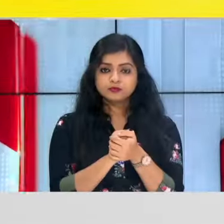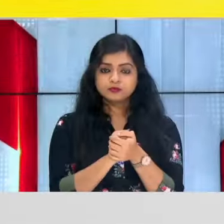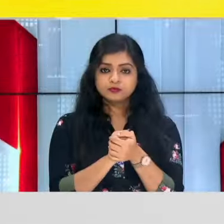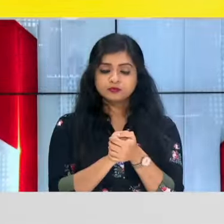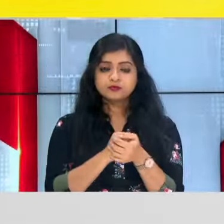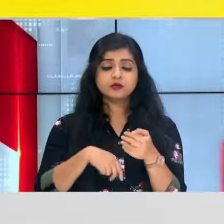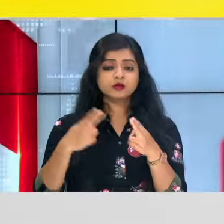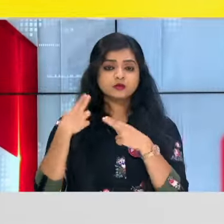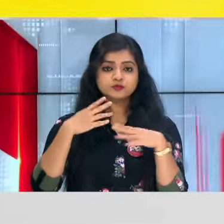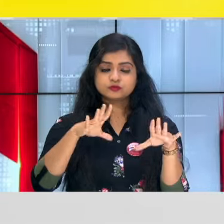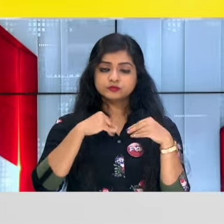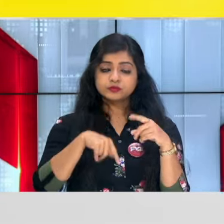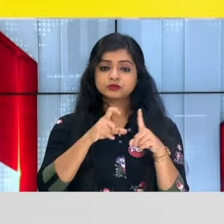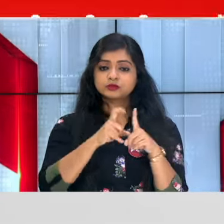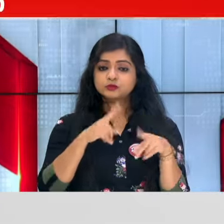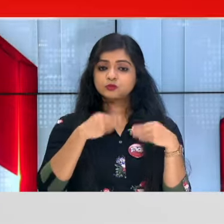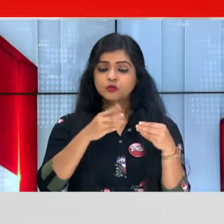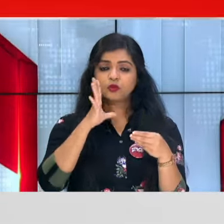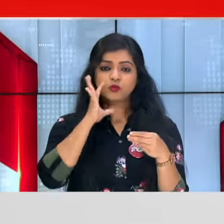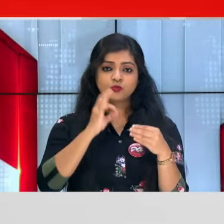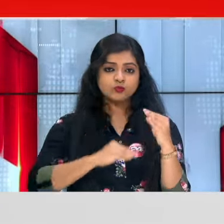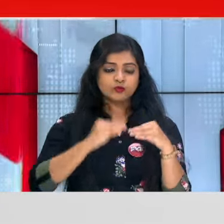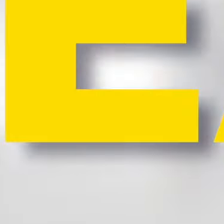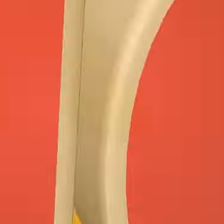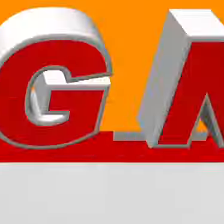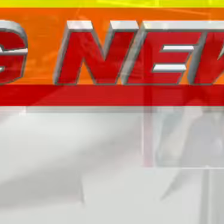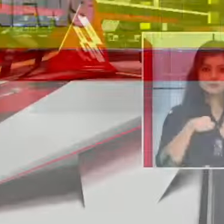time, discipline is very much important in the party.